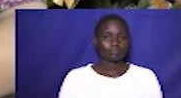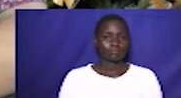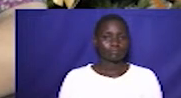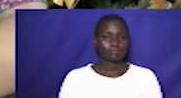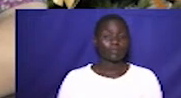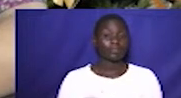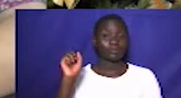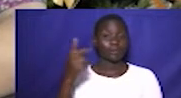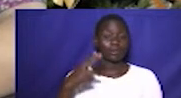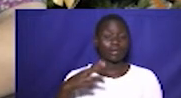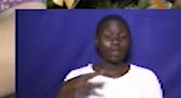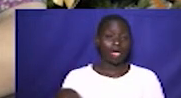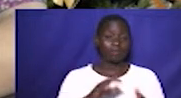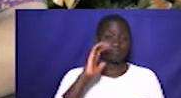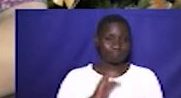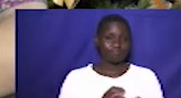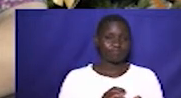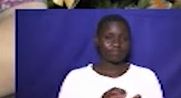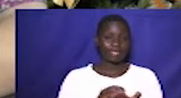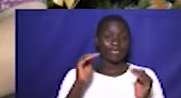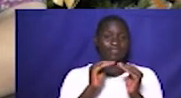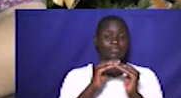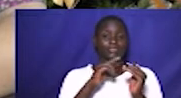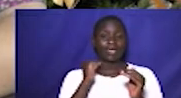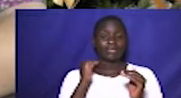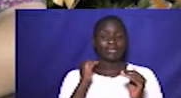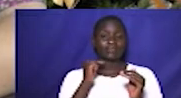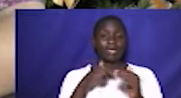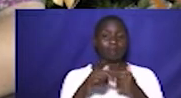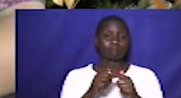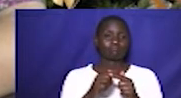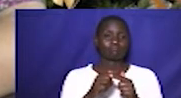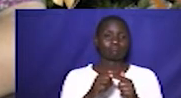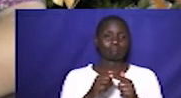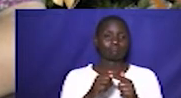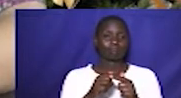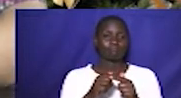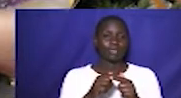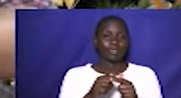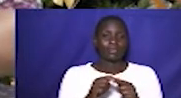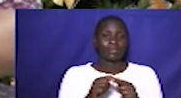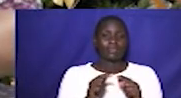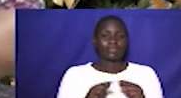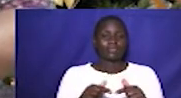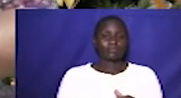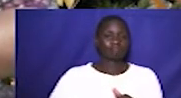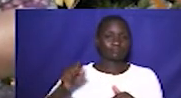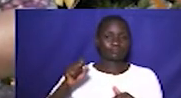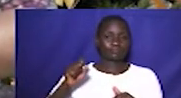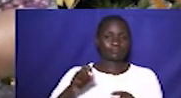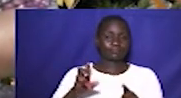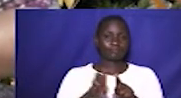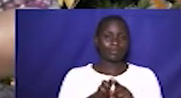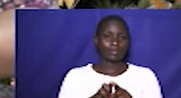Nenchere ya mo yogo kia ni ya evi korebi ya banki kwerusi yobo mo. Yona wego gotuwa sevi korebi obotibo onki. Esrekari ya kaunti ya Kisi